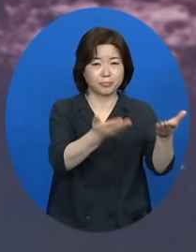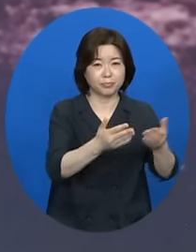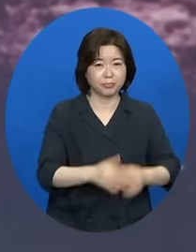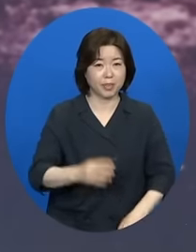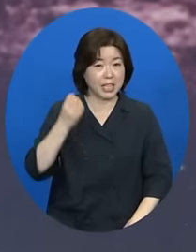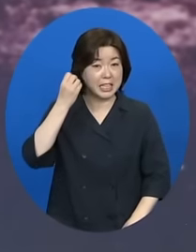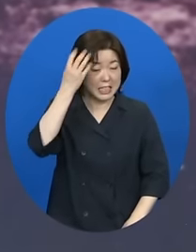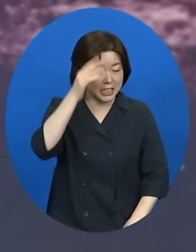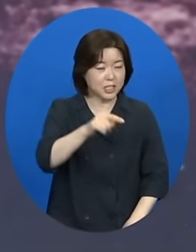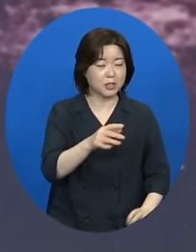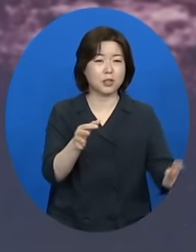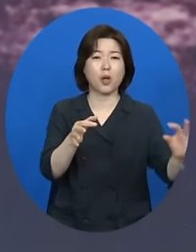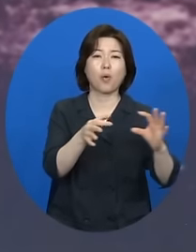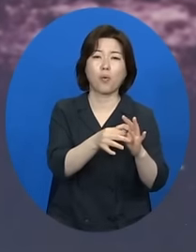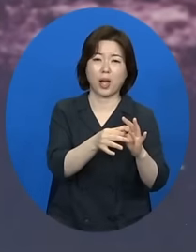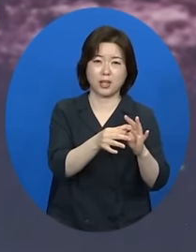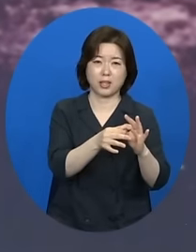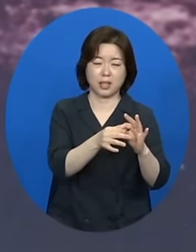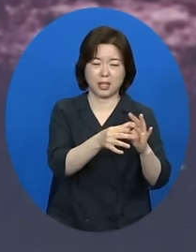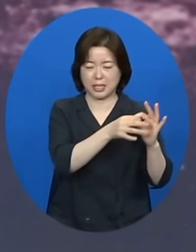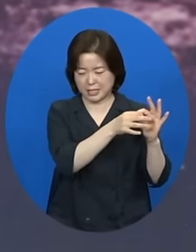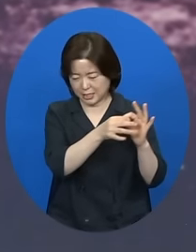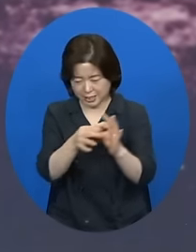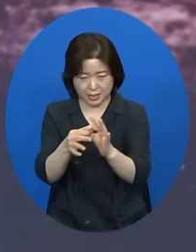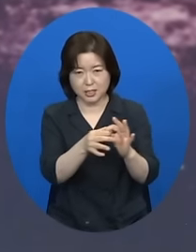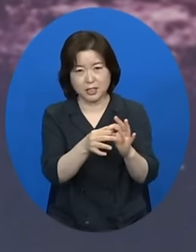잊어서 관계를 잇는